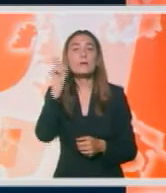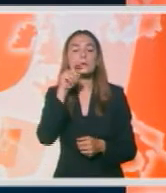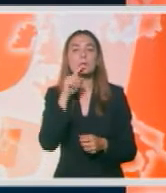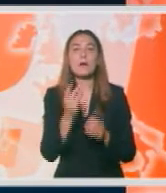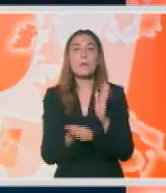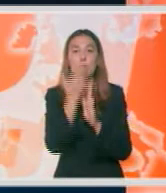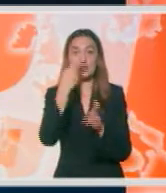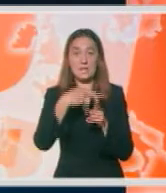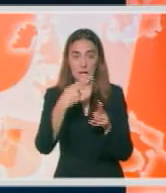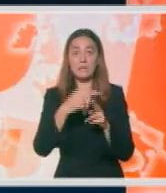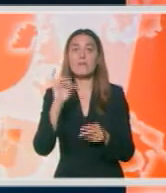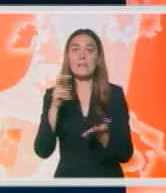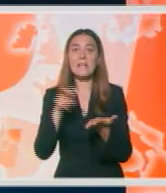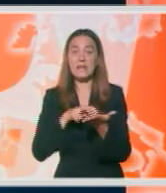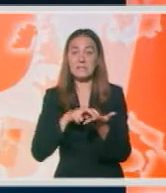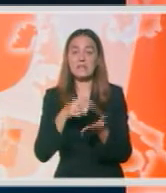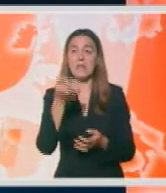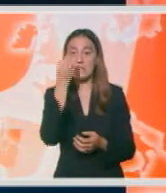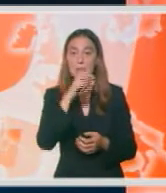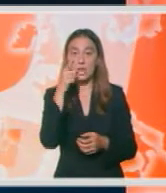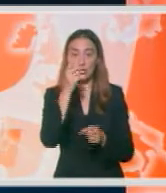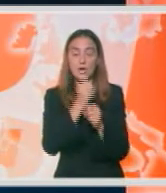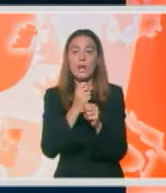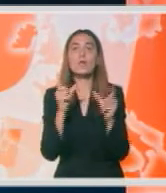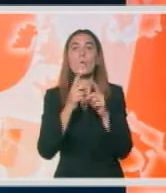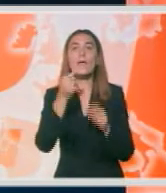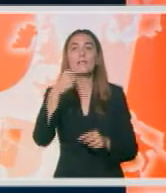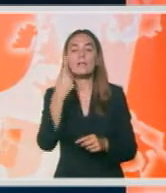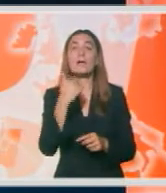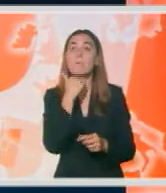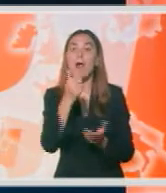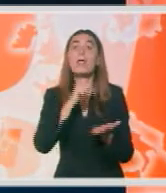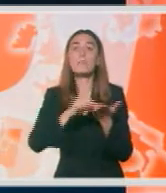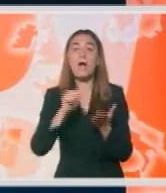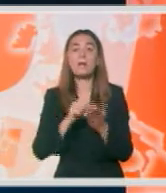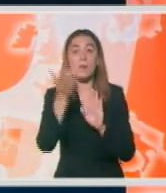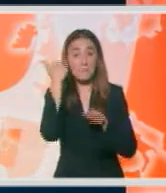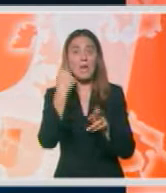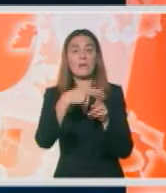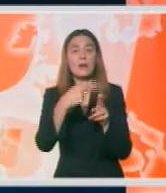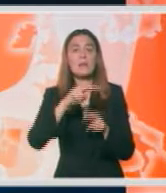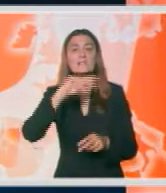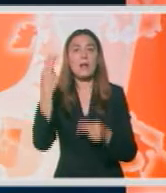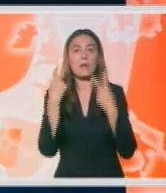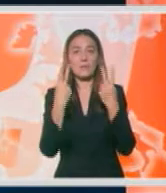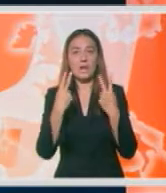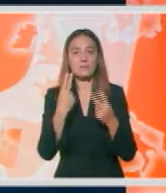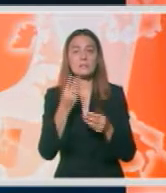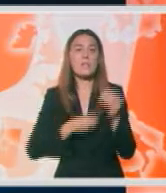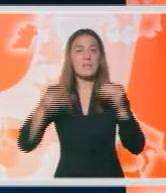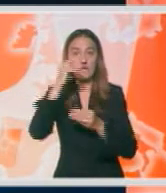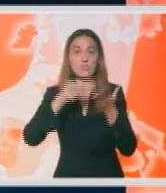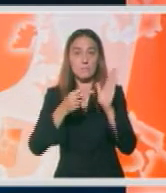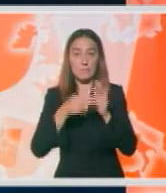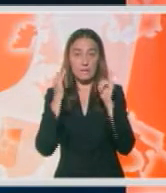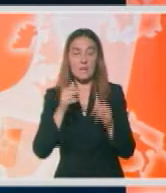podizanje kredita jeste rizik. Najbolje je to činiti u dinarima, ali banke radije kreditiraju u stranoj valuti. Najviše problema